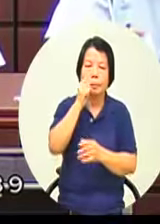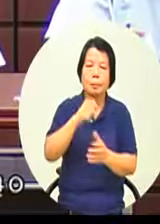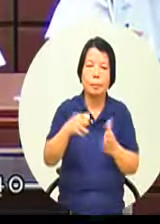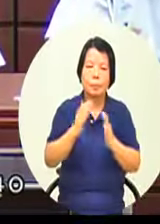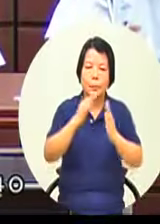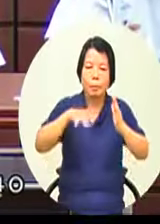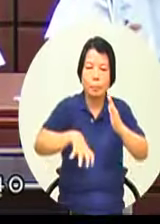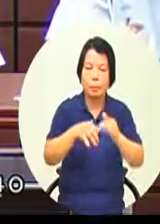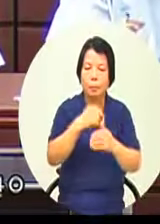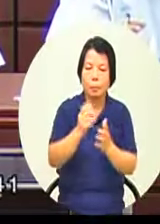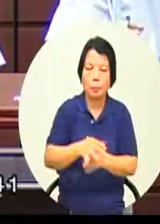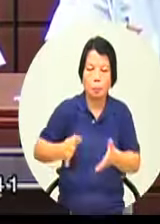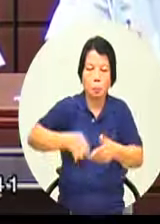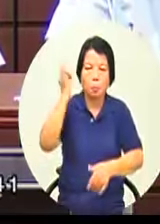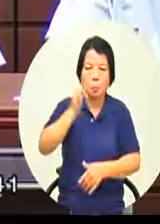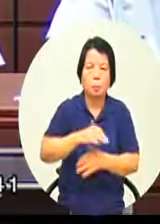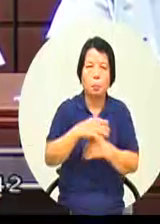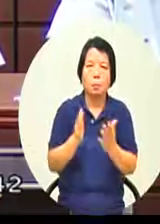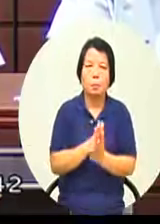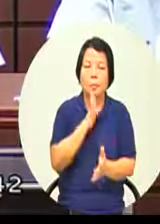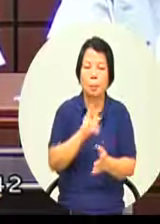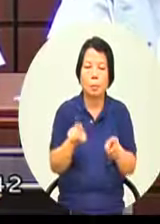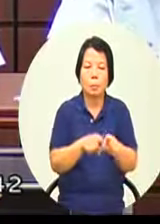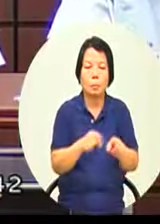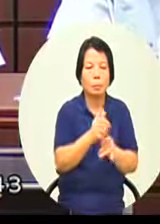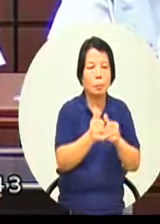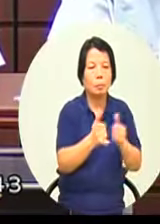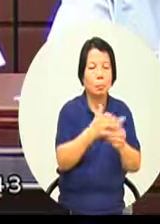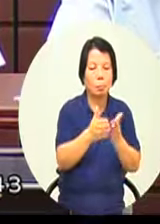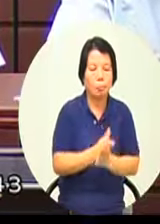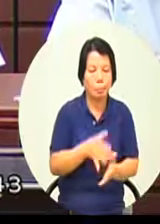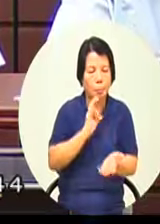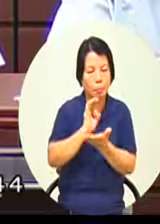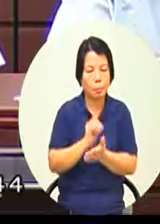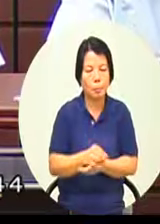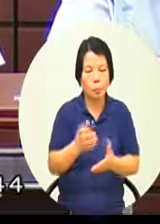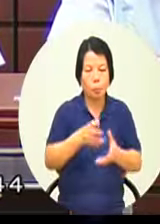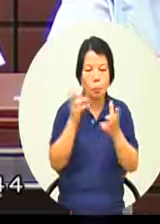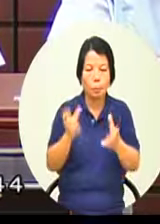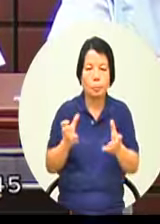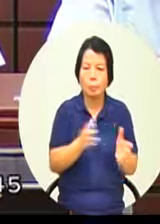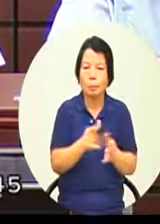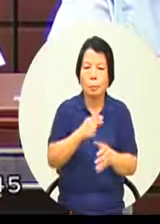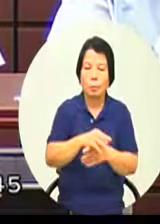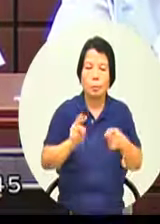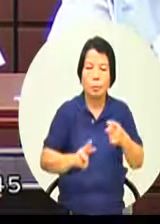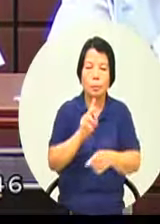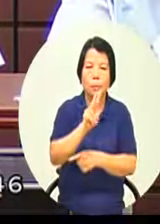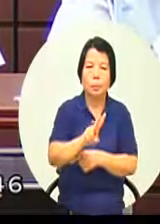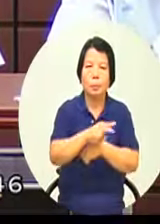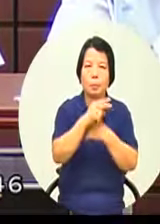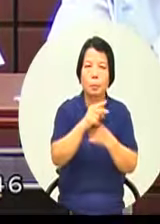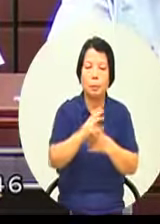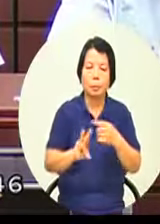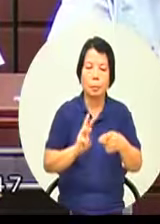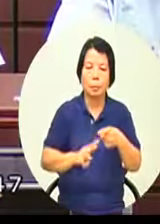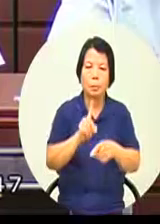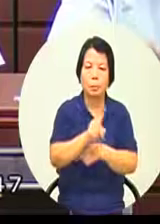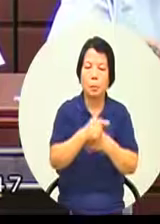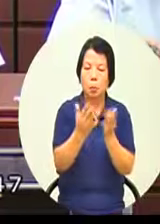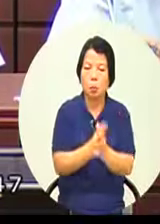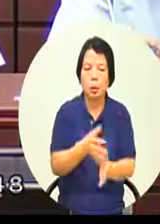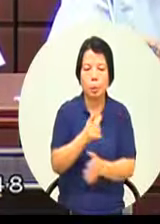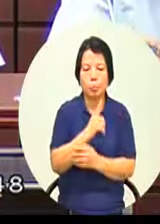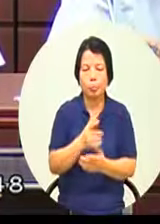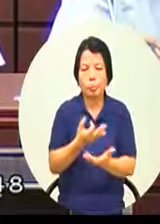话，价钱很高，已经不是一般农民可以应付。以前从三分之一你也、我们知道农民靠那些钱，